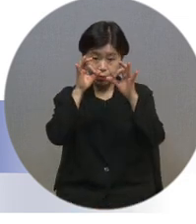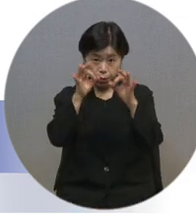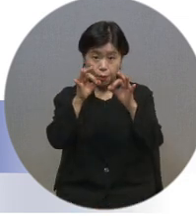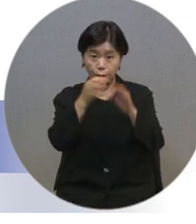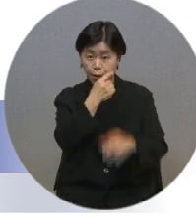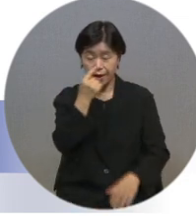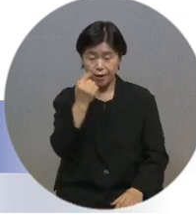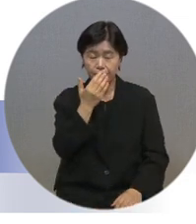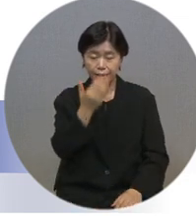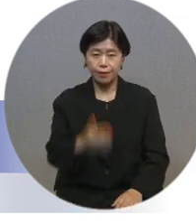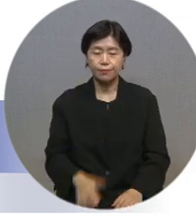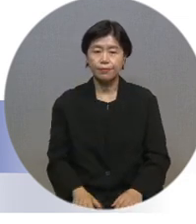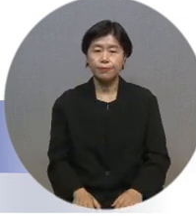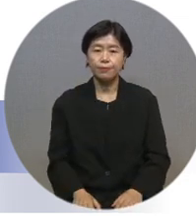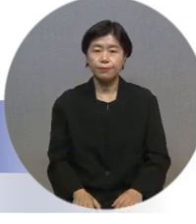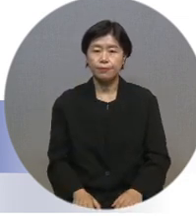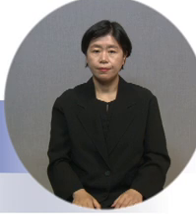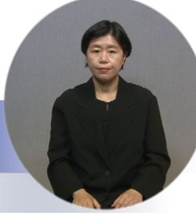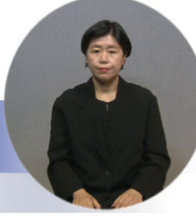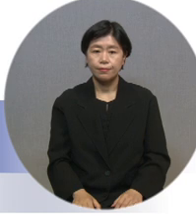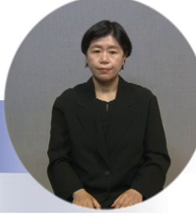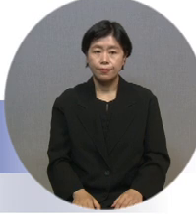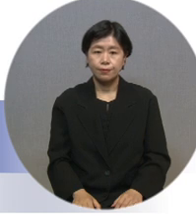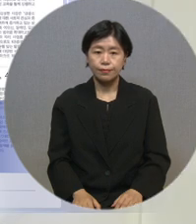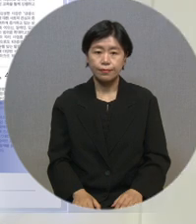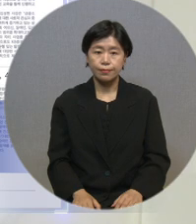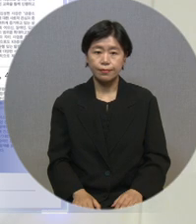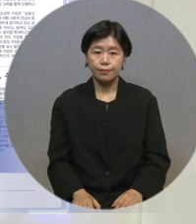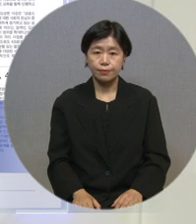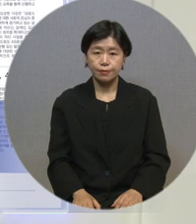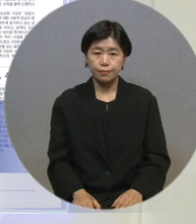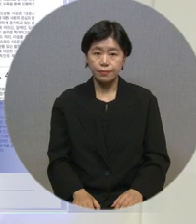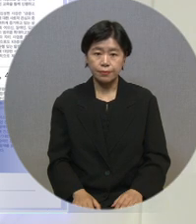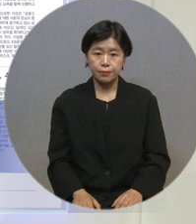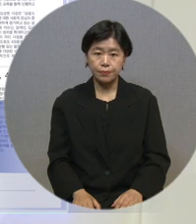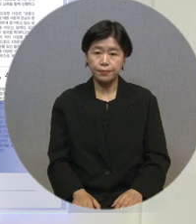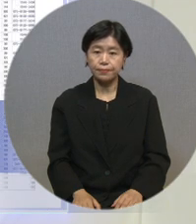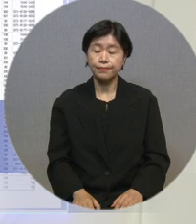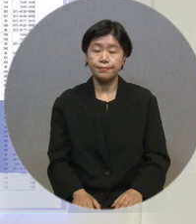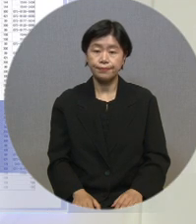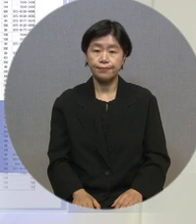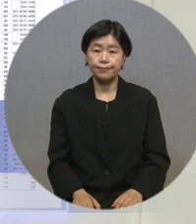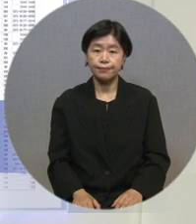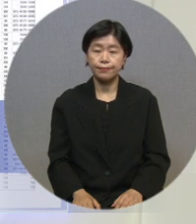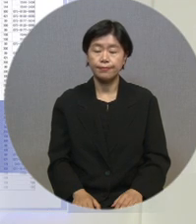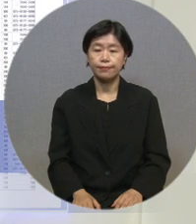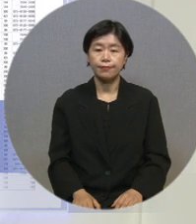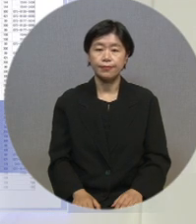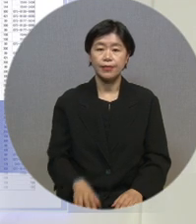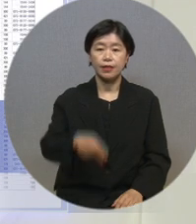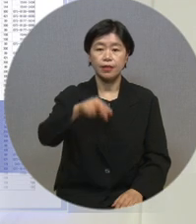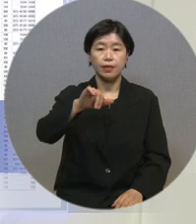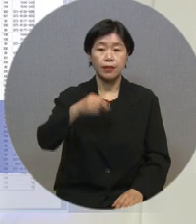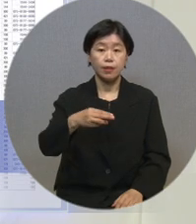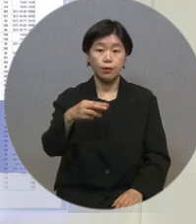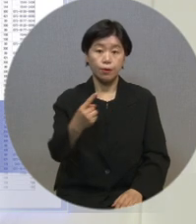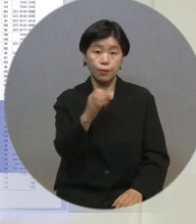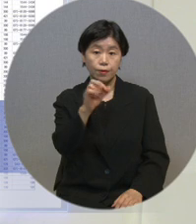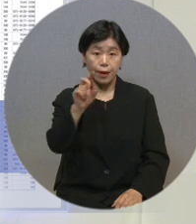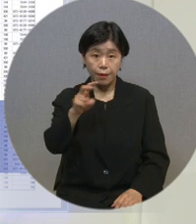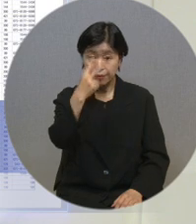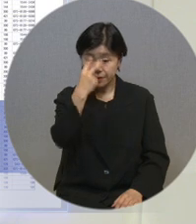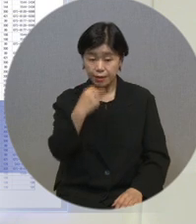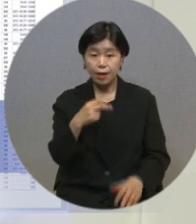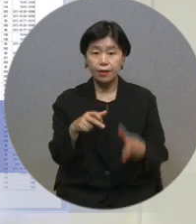홈페이지에서 확인할 수 있습니다 계속해서 장애 신문 구면 소식입니다 신로